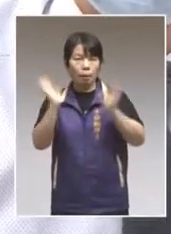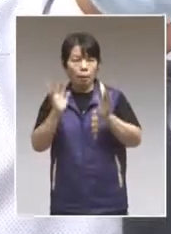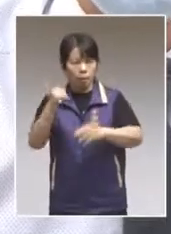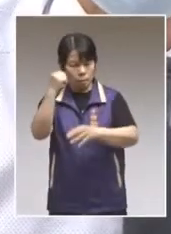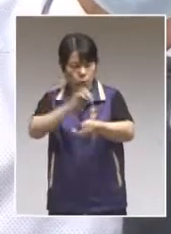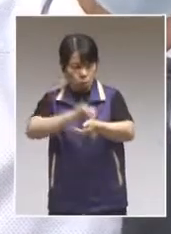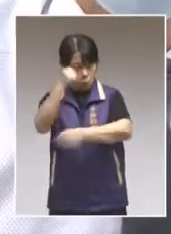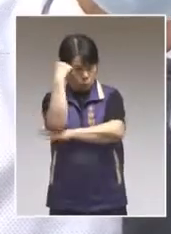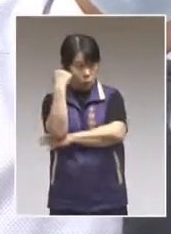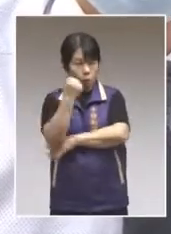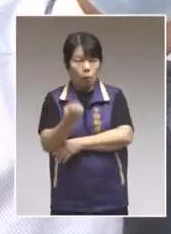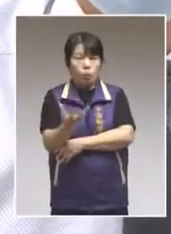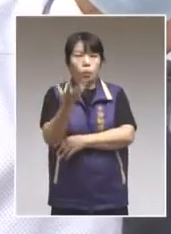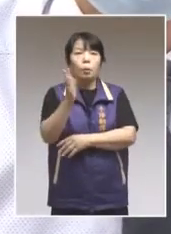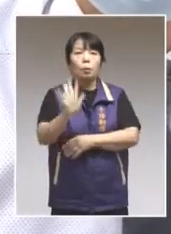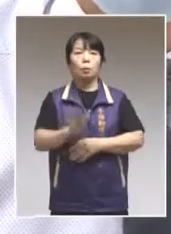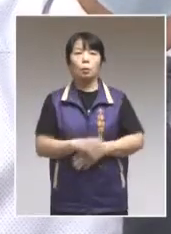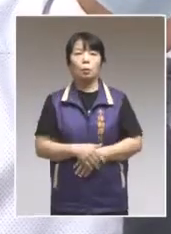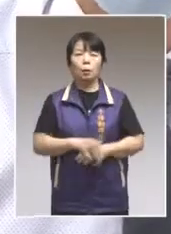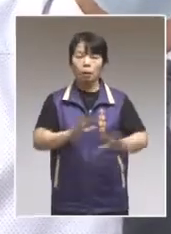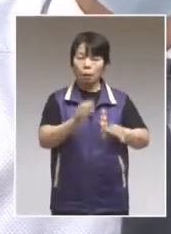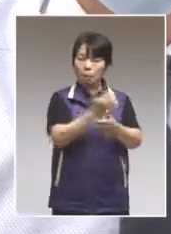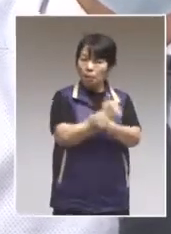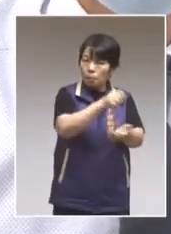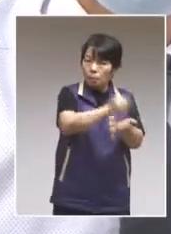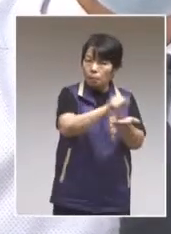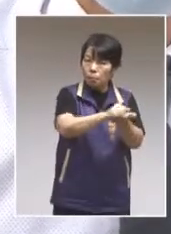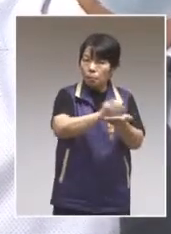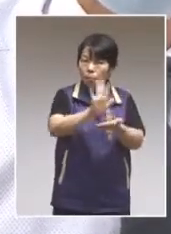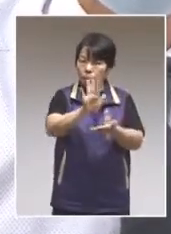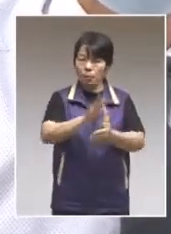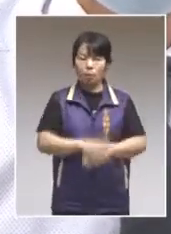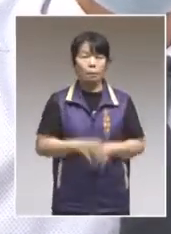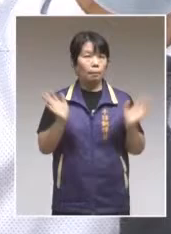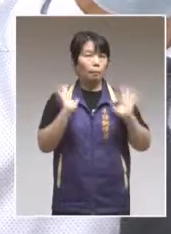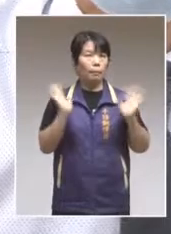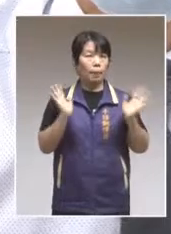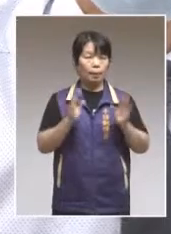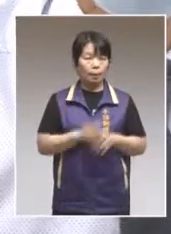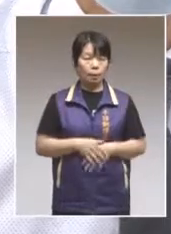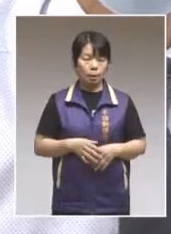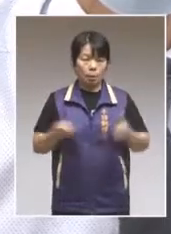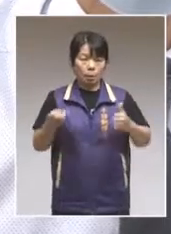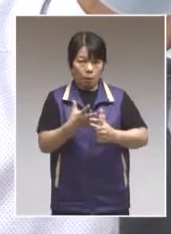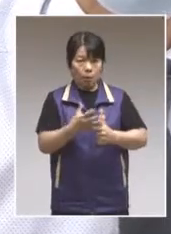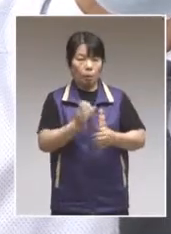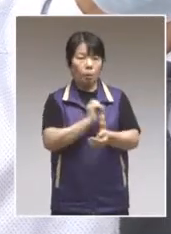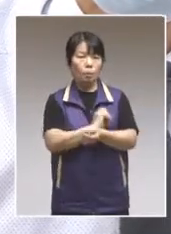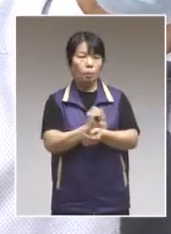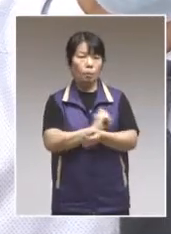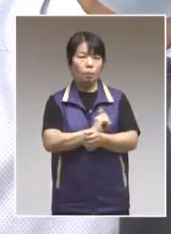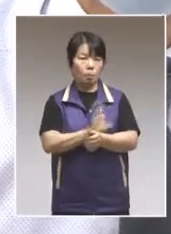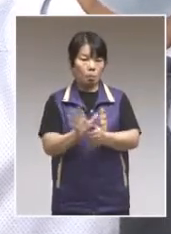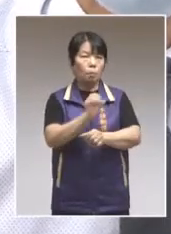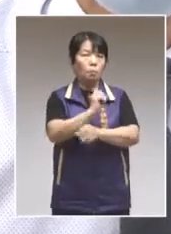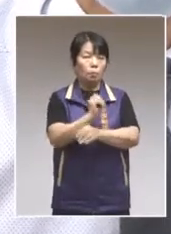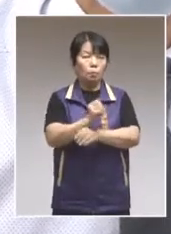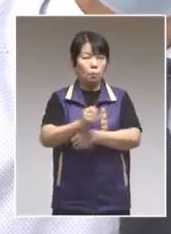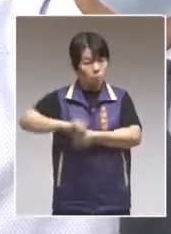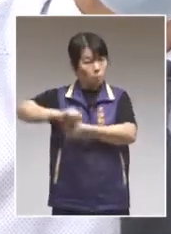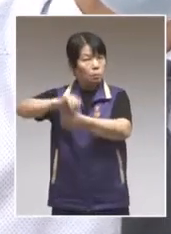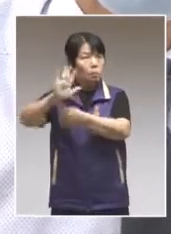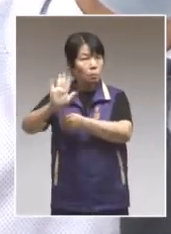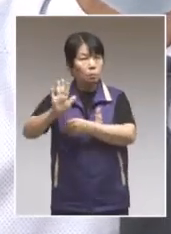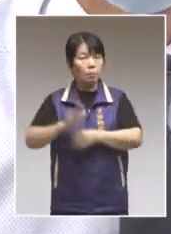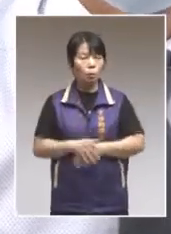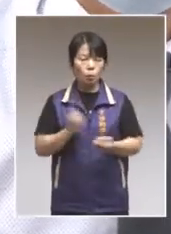增加。那当然从美国的经验也可以知道说儿童这感染 Omicron 虽然住院的比率增加，不过实际上